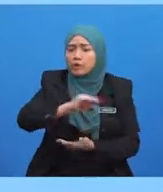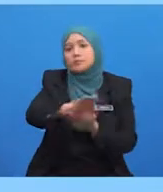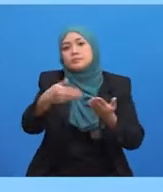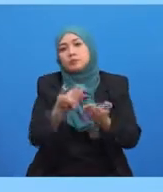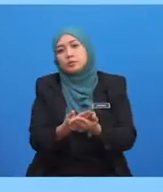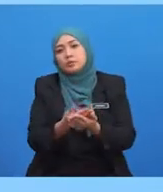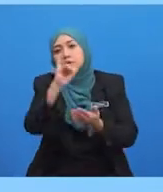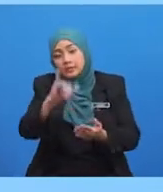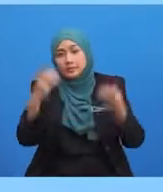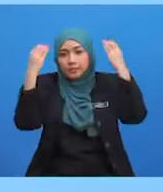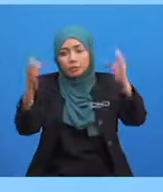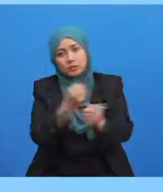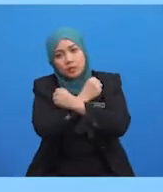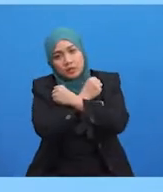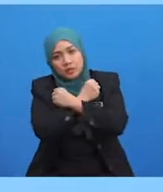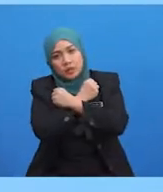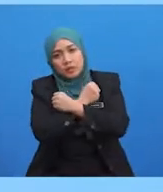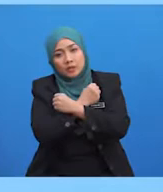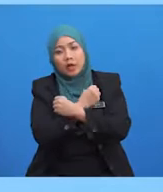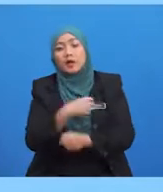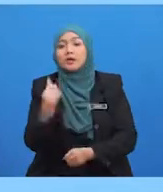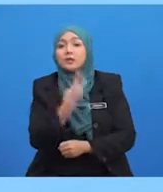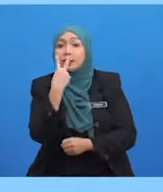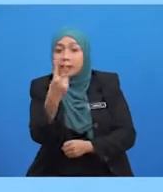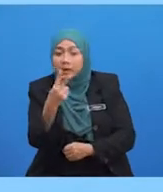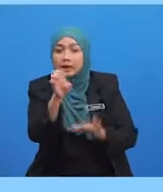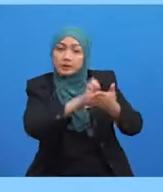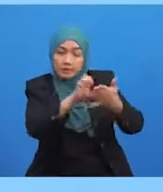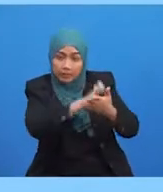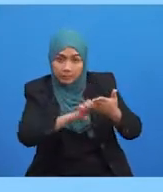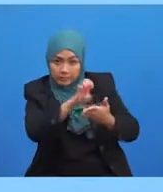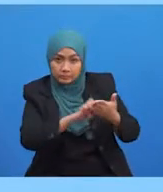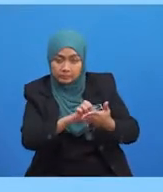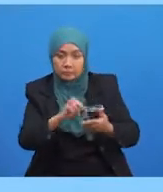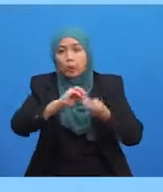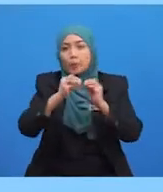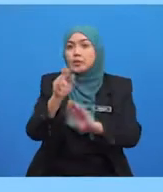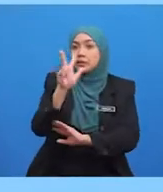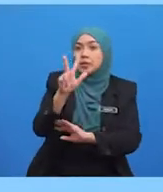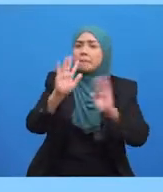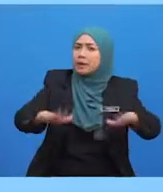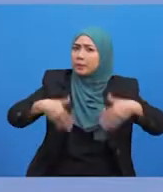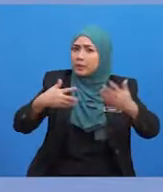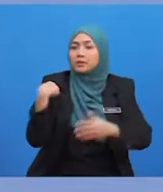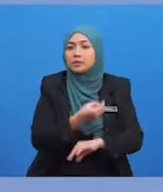Seterusnya kita saksikan pula eksperimen ketiga, bagaimana kita dapat